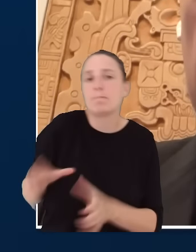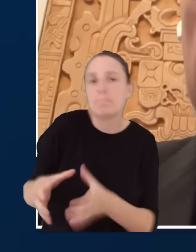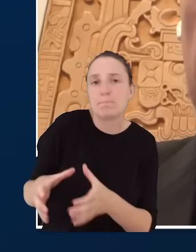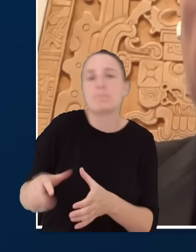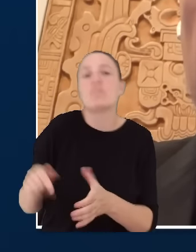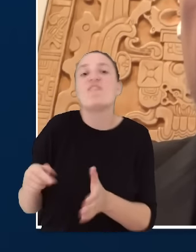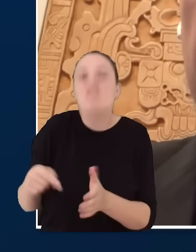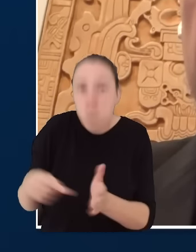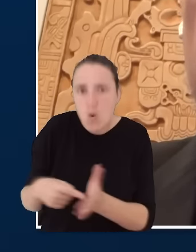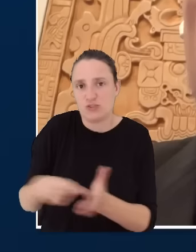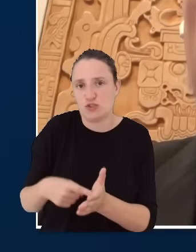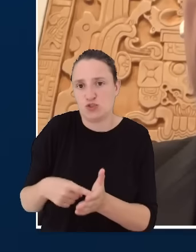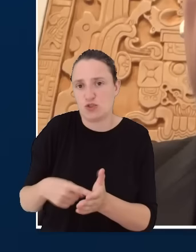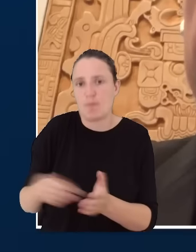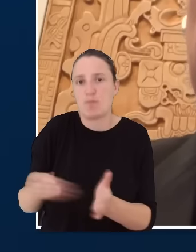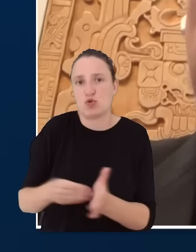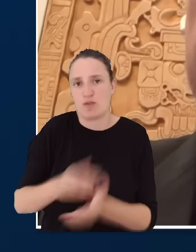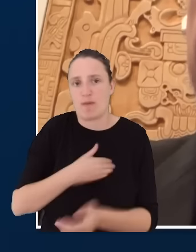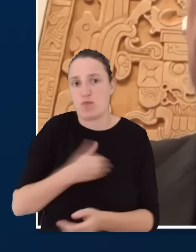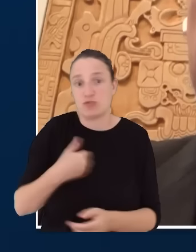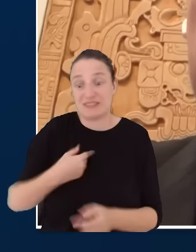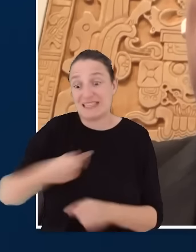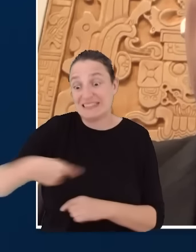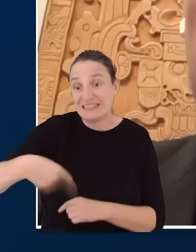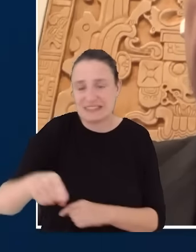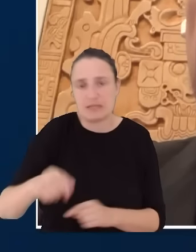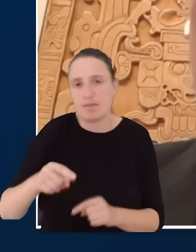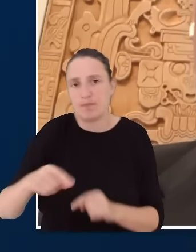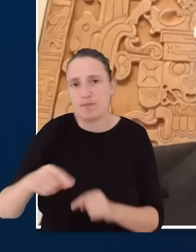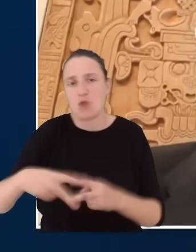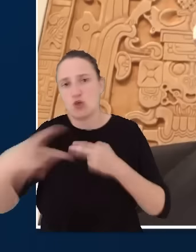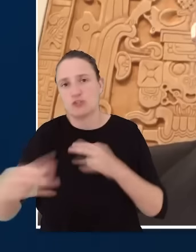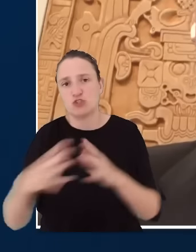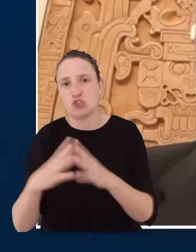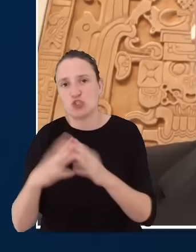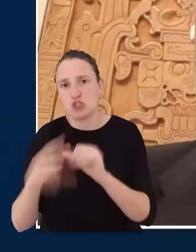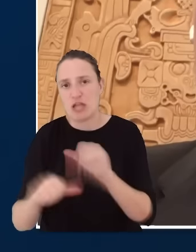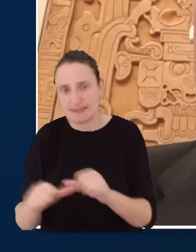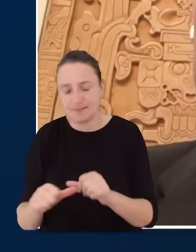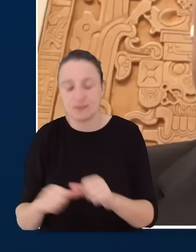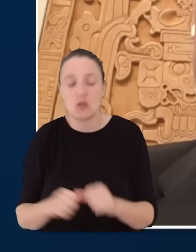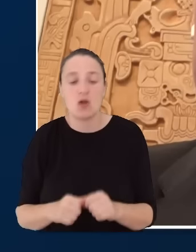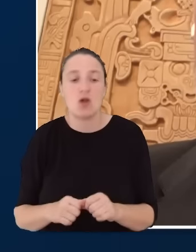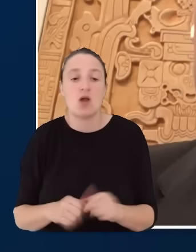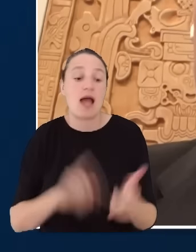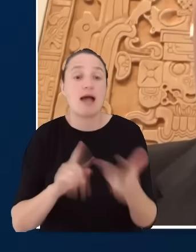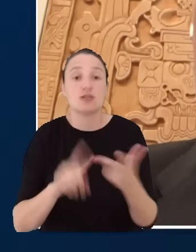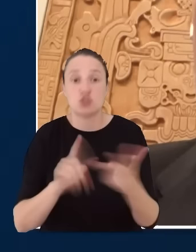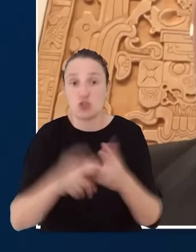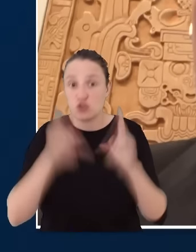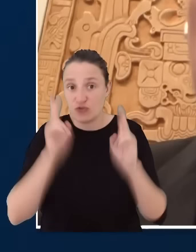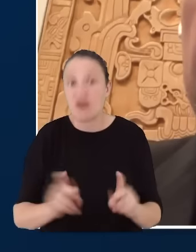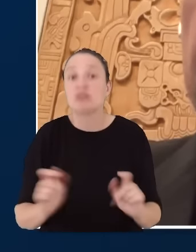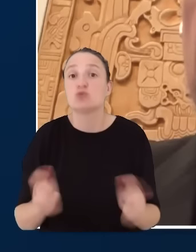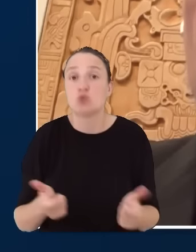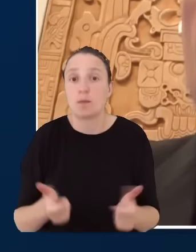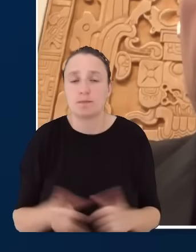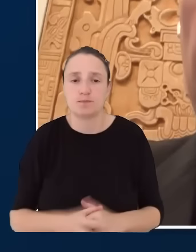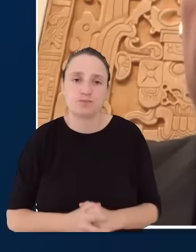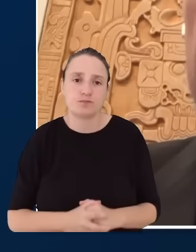z perspektywą najbliższej dekady. I fakt numer trzy jest taki, że